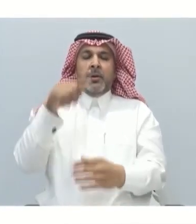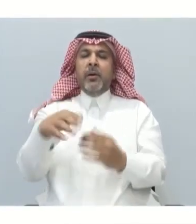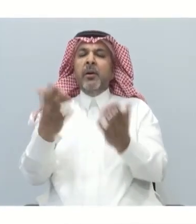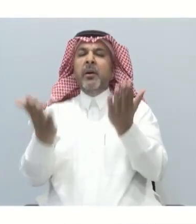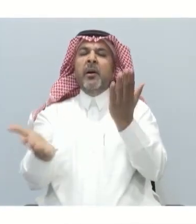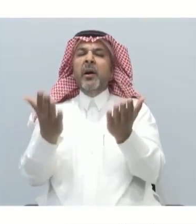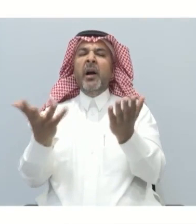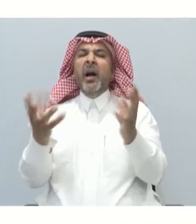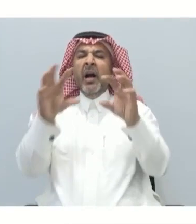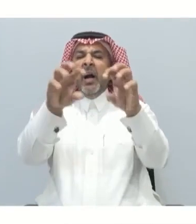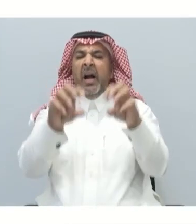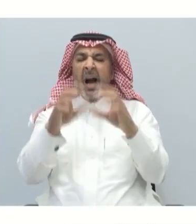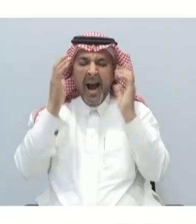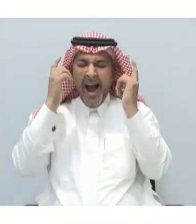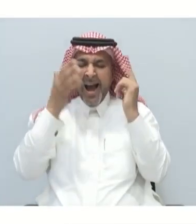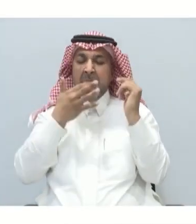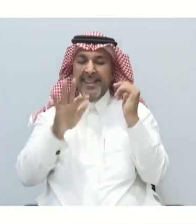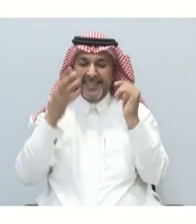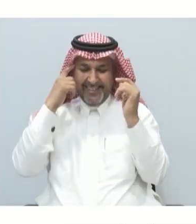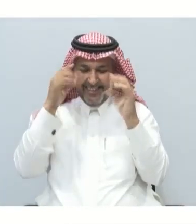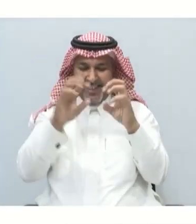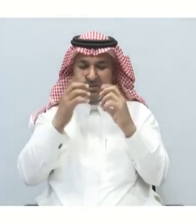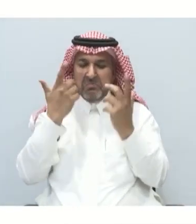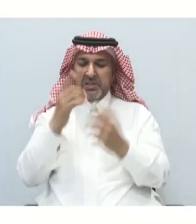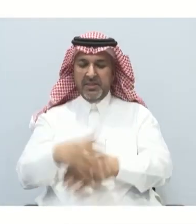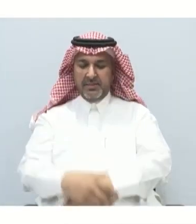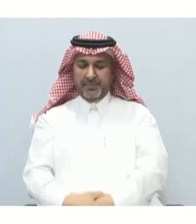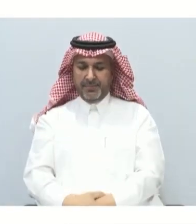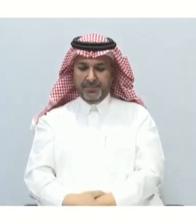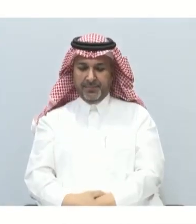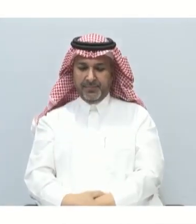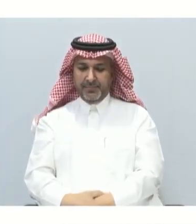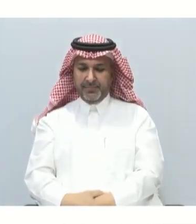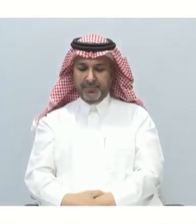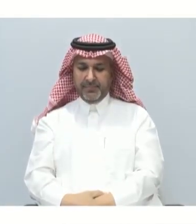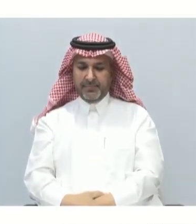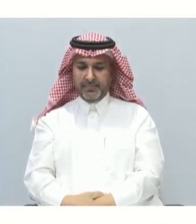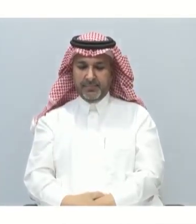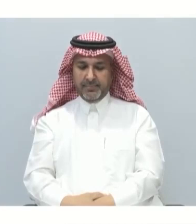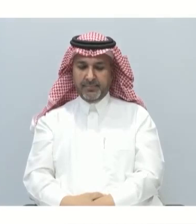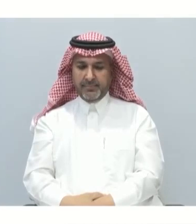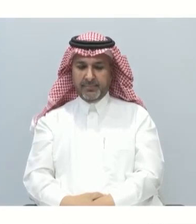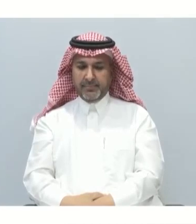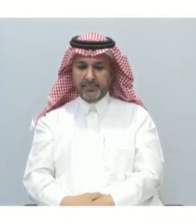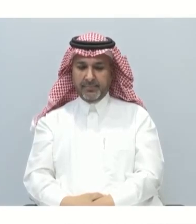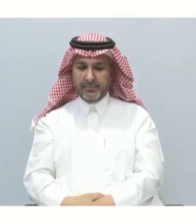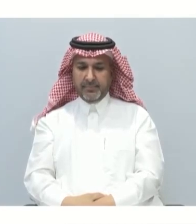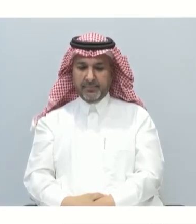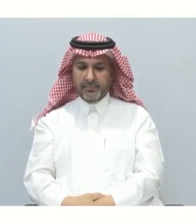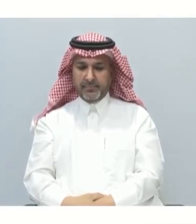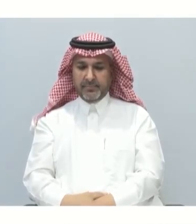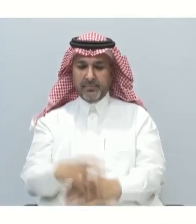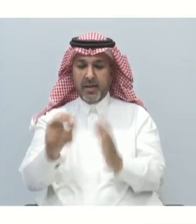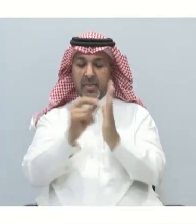5.1 بهذه الصوره خلاص طلعت انت الان زي ما قلنا في معادله في معادله